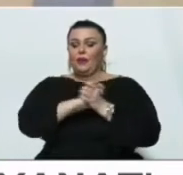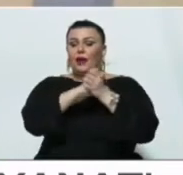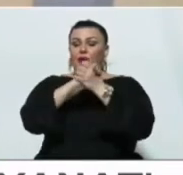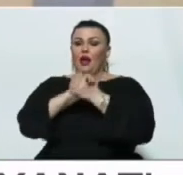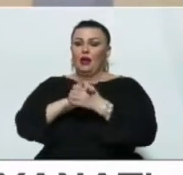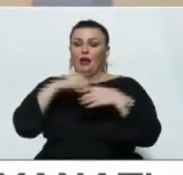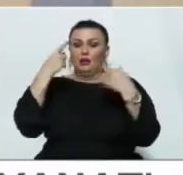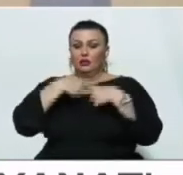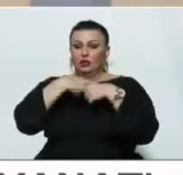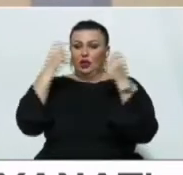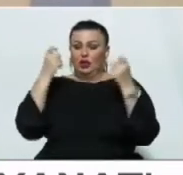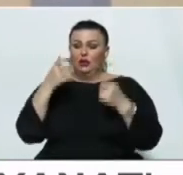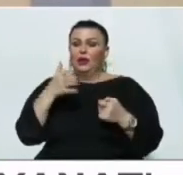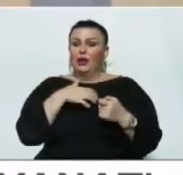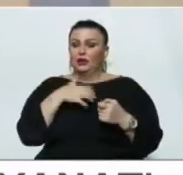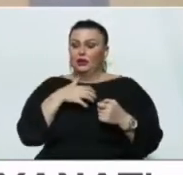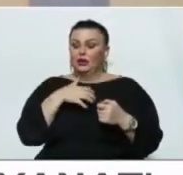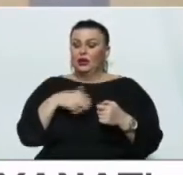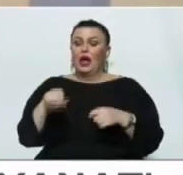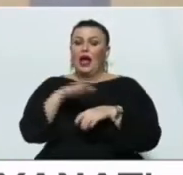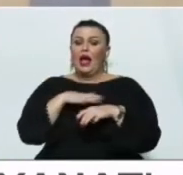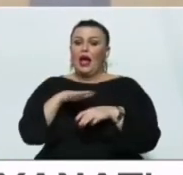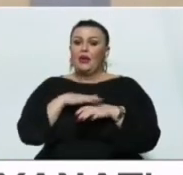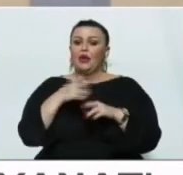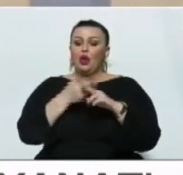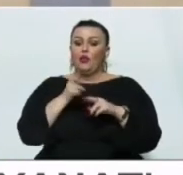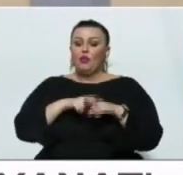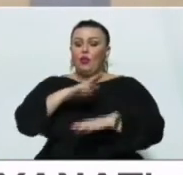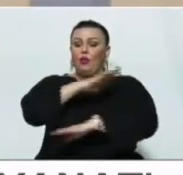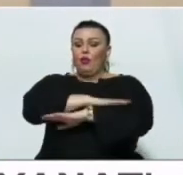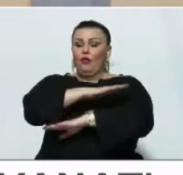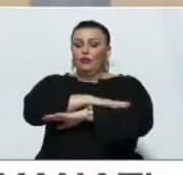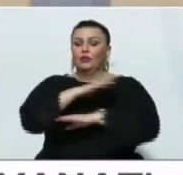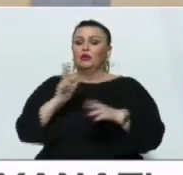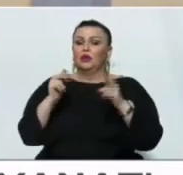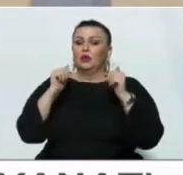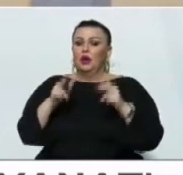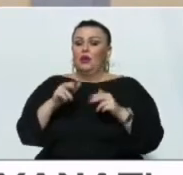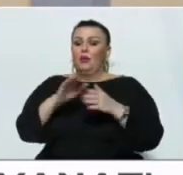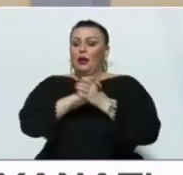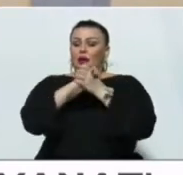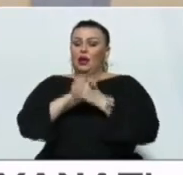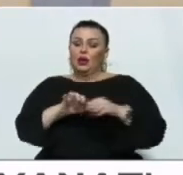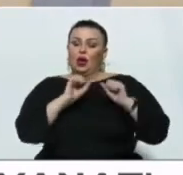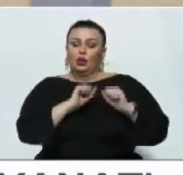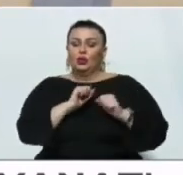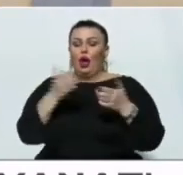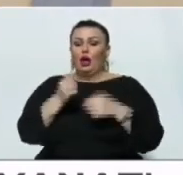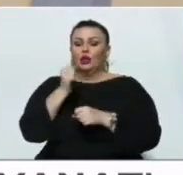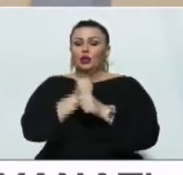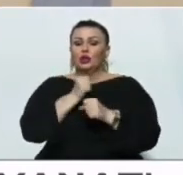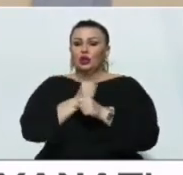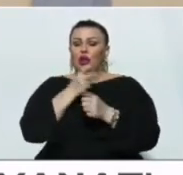qurumlara çatdırmaq fikrindəyik. Ümumiyyətlə, Ermənistanın bu əməlinə qarşı beynəlxalq hüquqi cəhətdən hansı işlər görülə bilər,